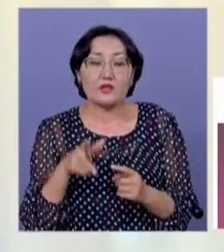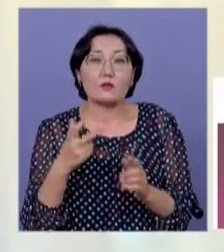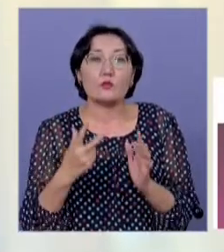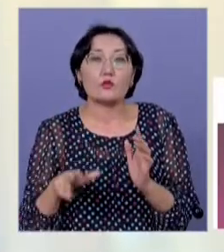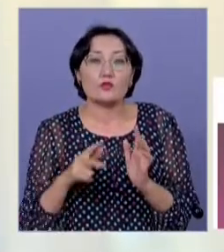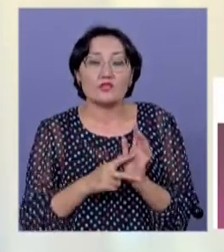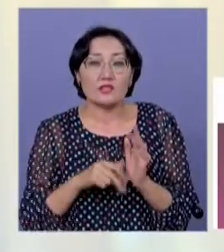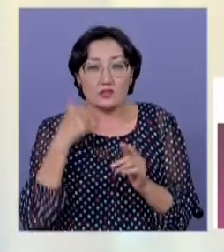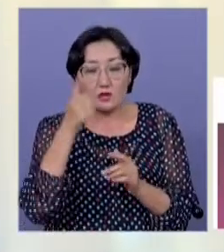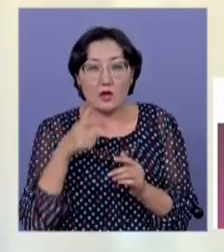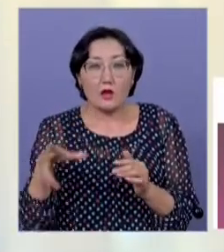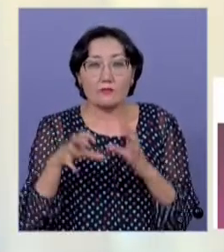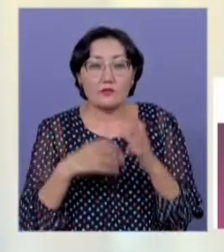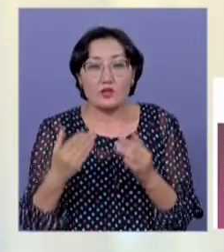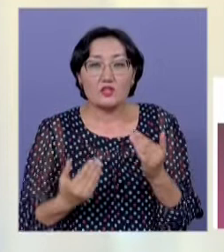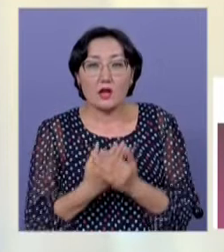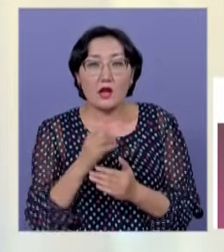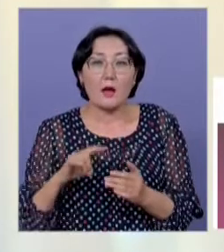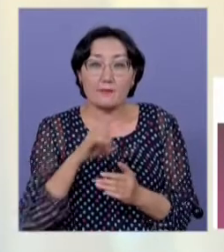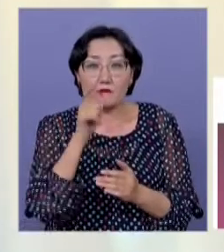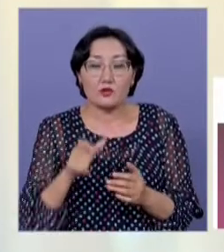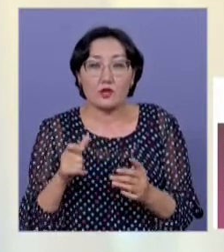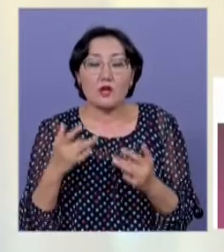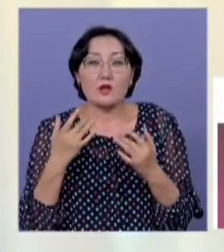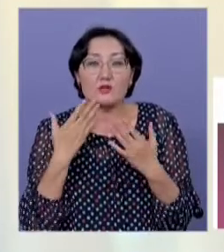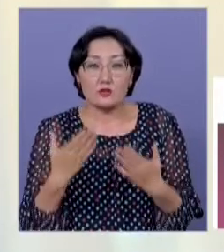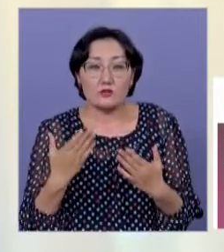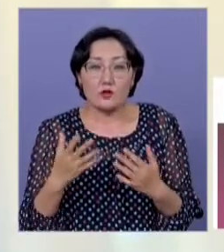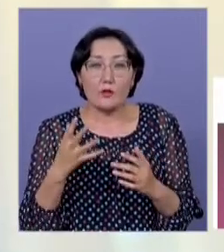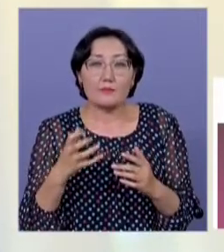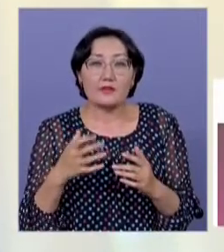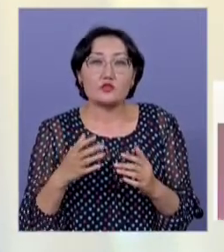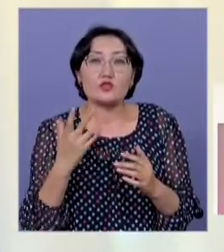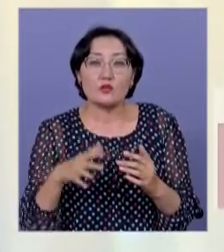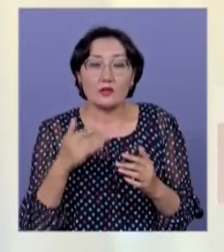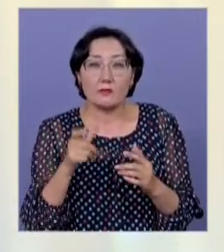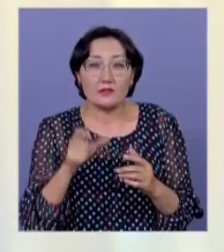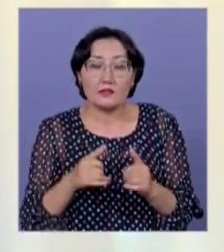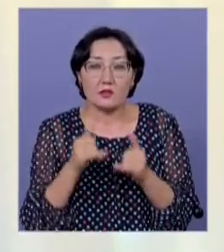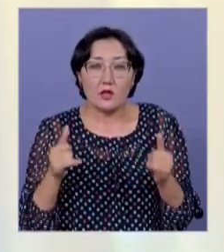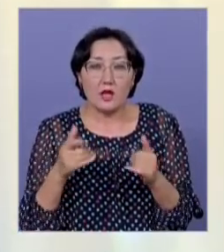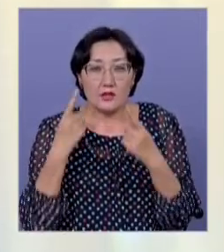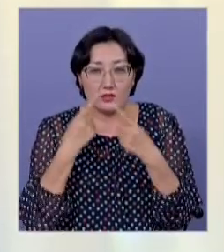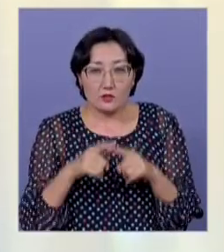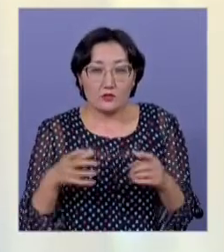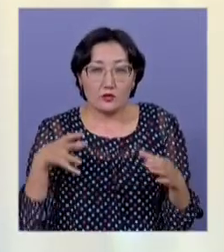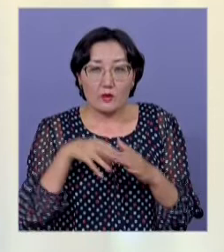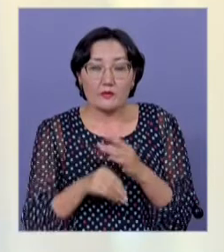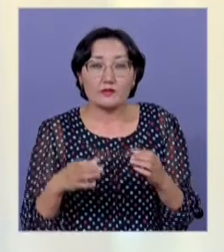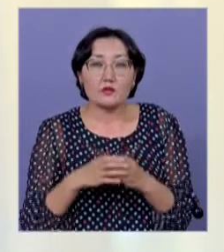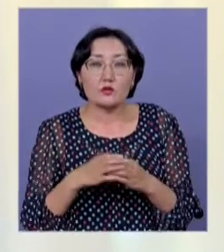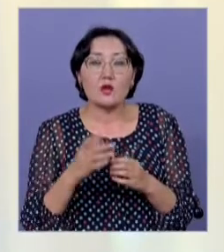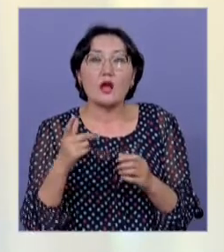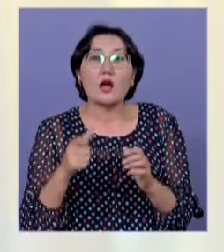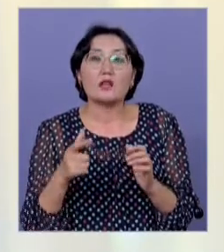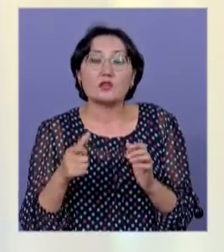бүкіл әлем бойынша жаңа пилоттарға деген сұраныс қосымша 550 мың адамға дейін артады. Ал инженерлік техникалық құрамға деген сұраныс 640